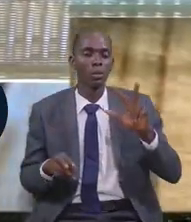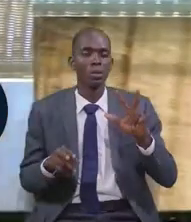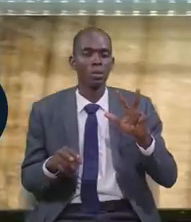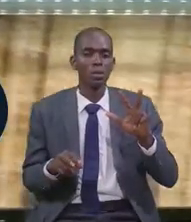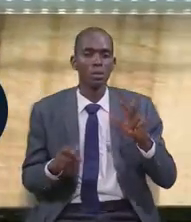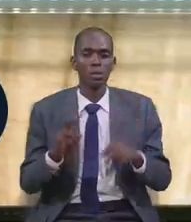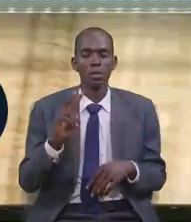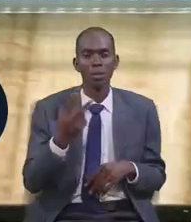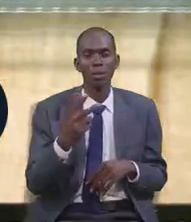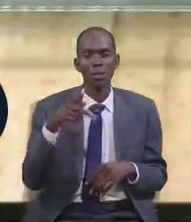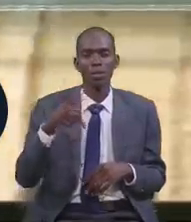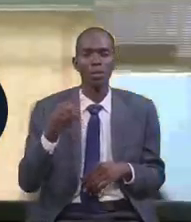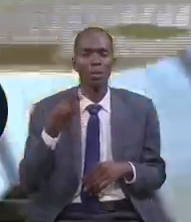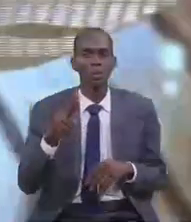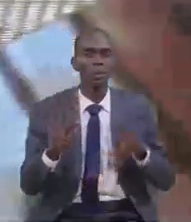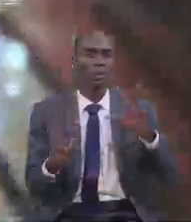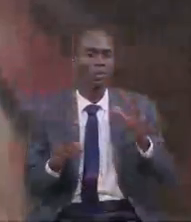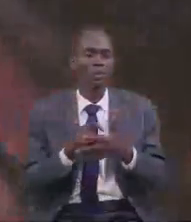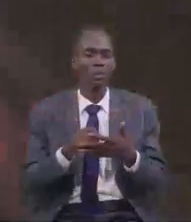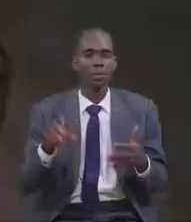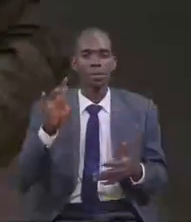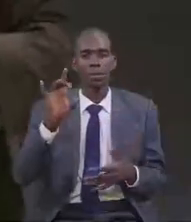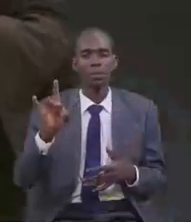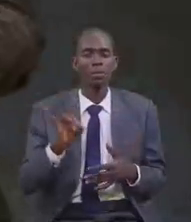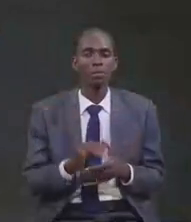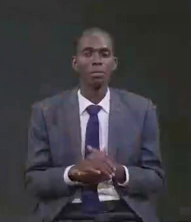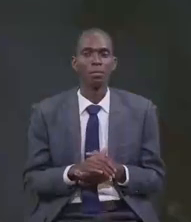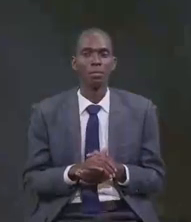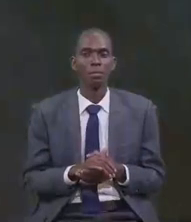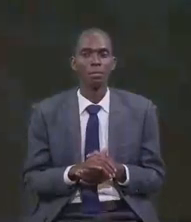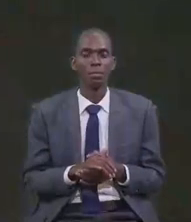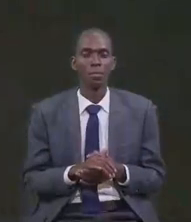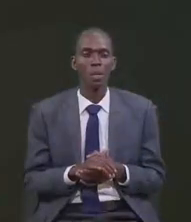Deuxième Pierre 3, le verset 8.